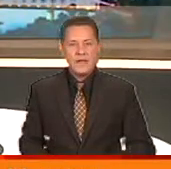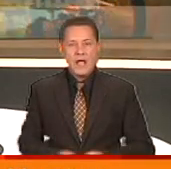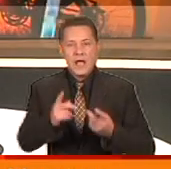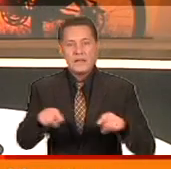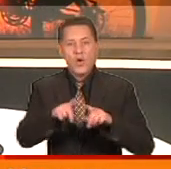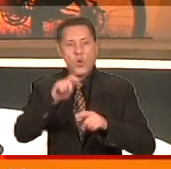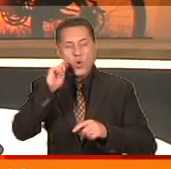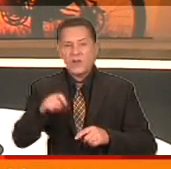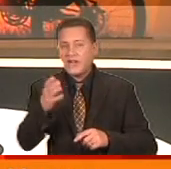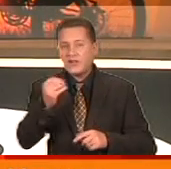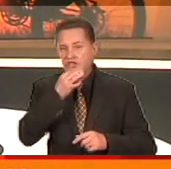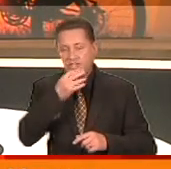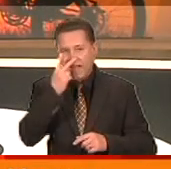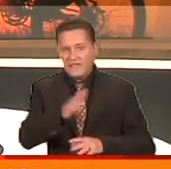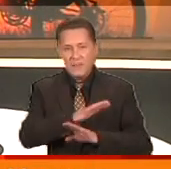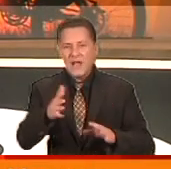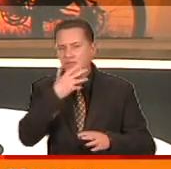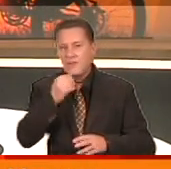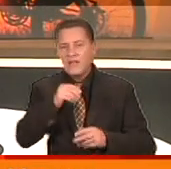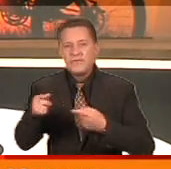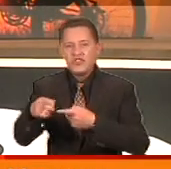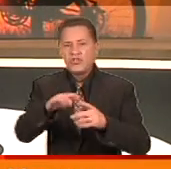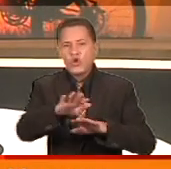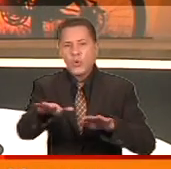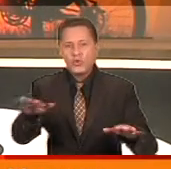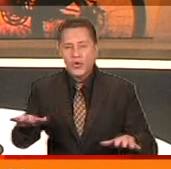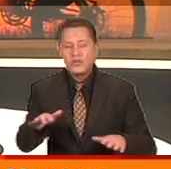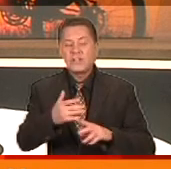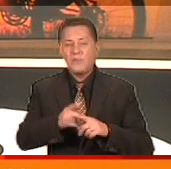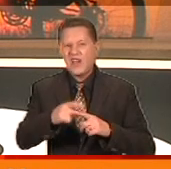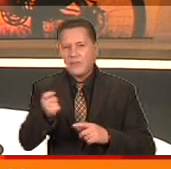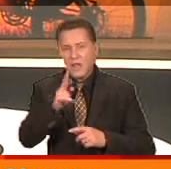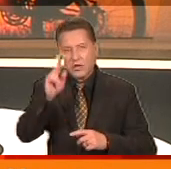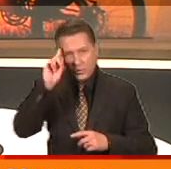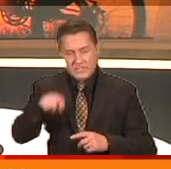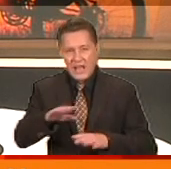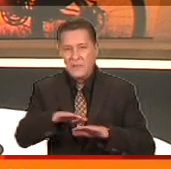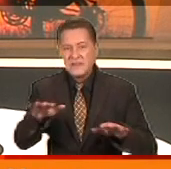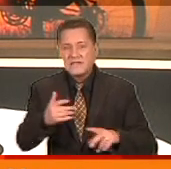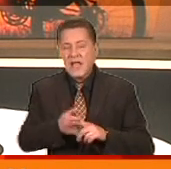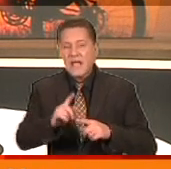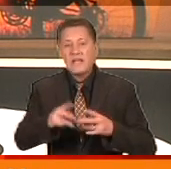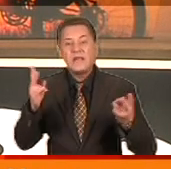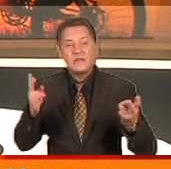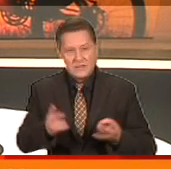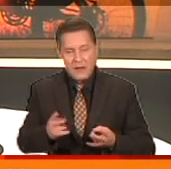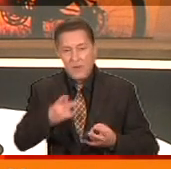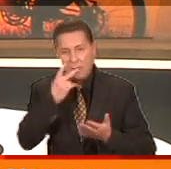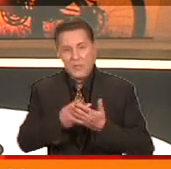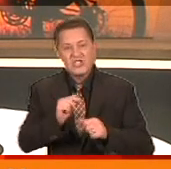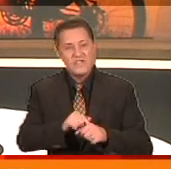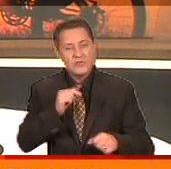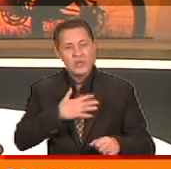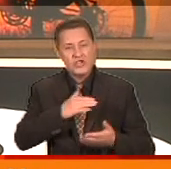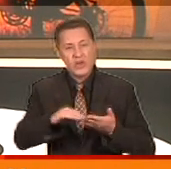Такої України ви ще не бачили. Мальовничі куточки, про які мало хто знає, місця, які не лише варто побачити, а й відчути. Наша Олена